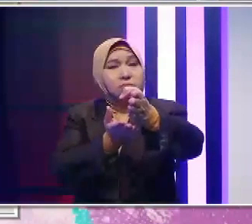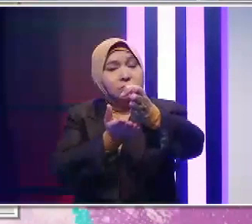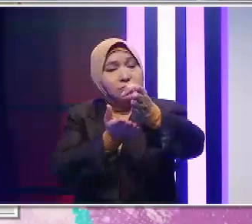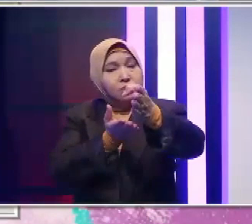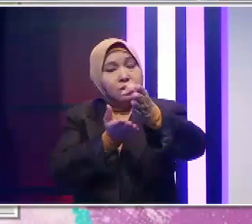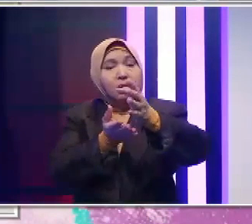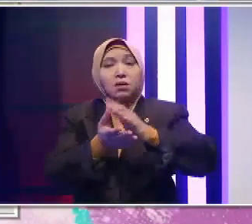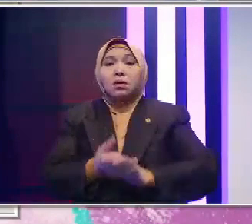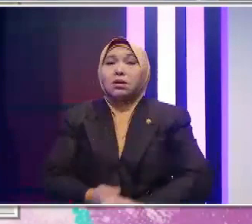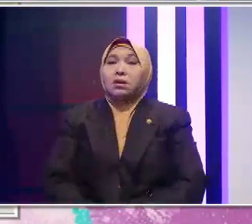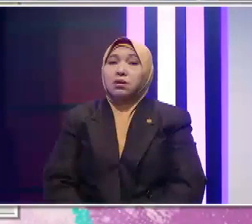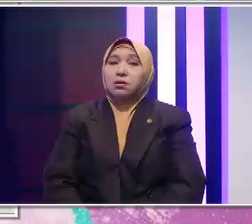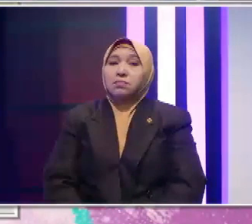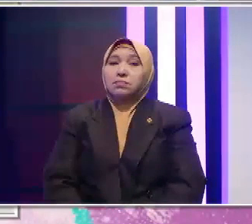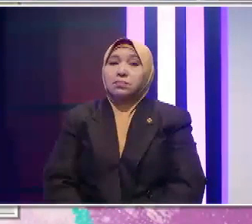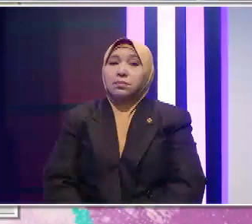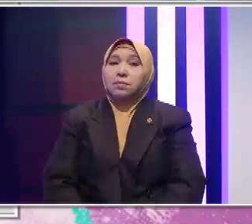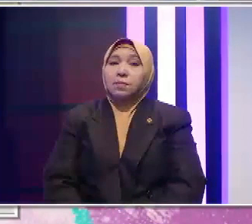المستقيم